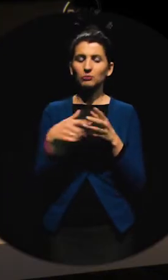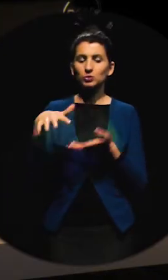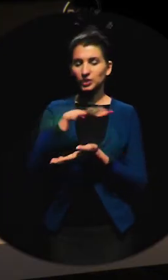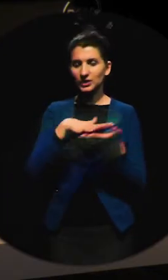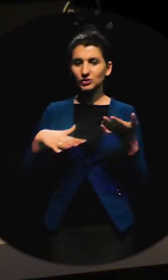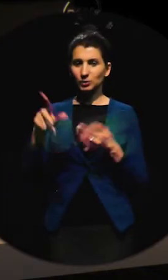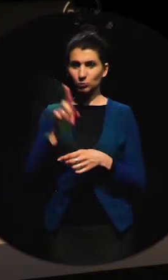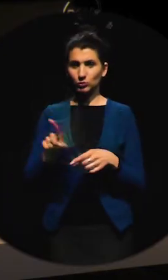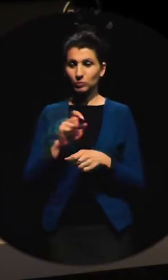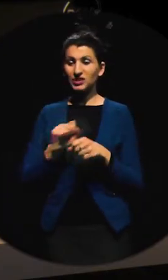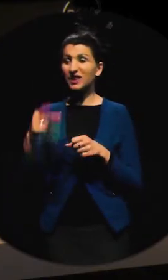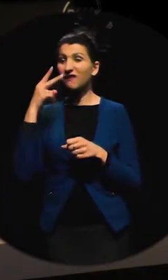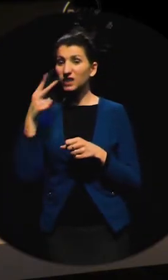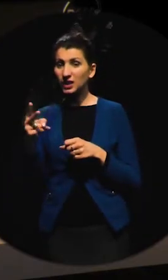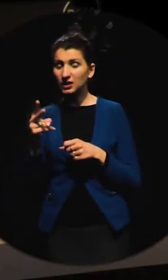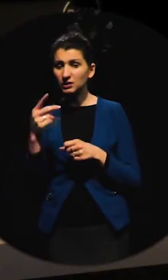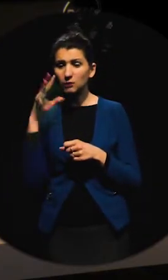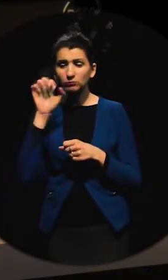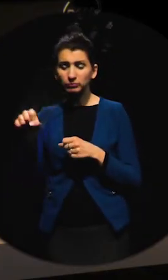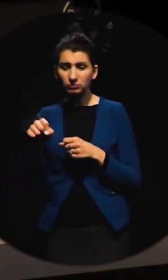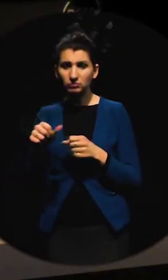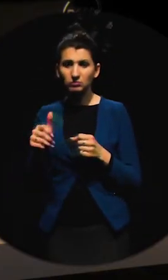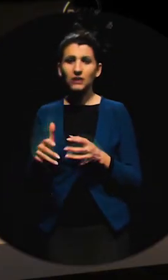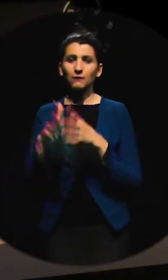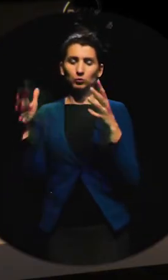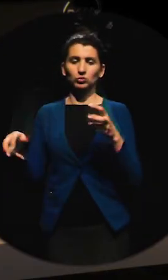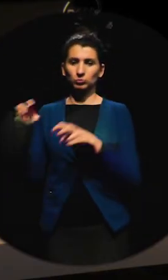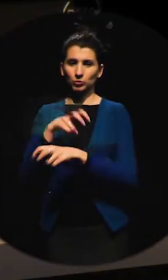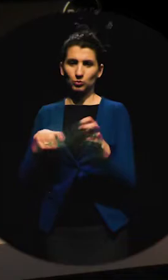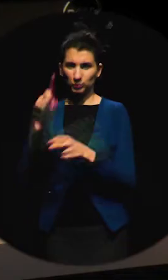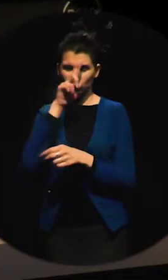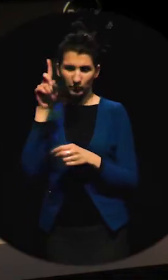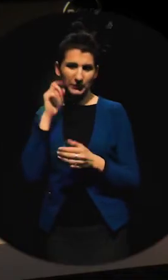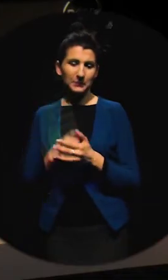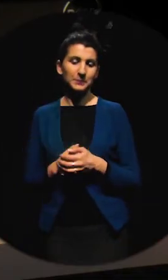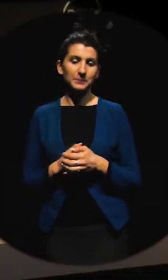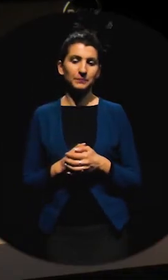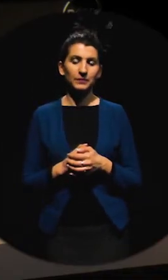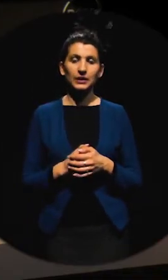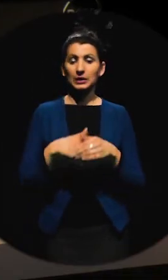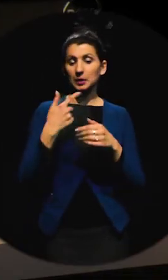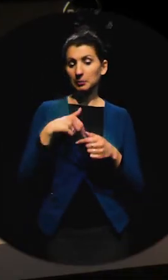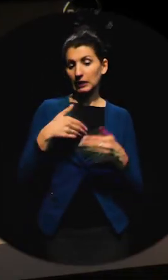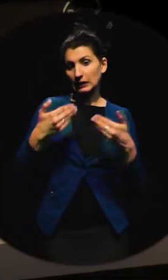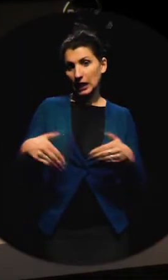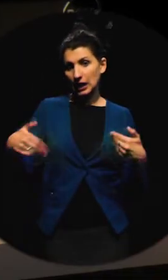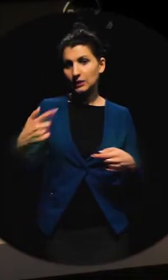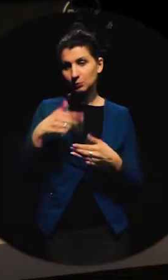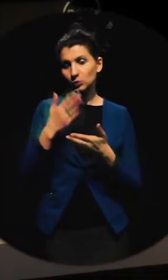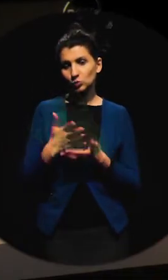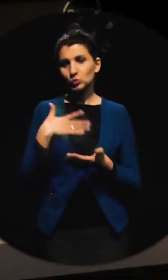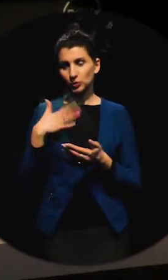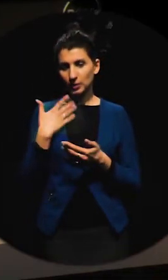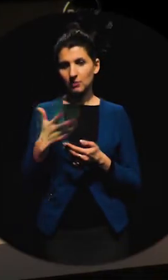znalazła odzwierciedlenie w dużym ruchu społecznym. I jako teatr czujemy się już w tym momencie